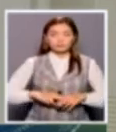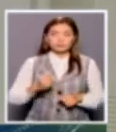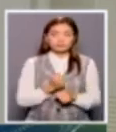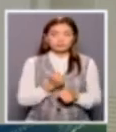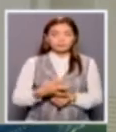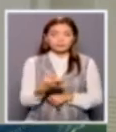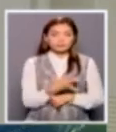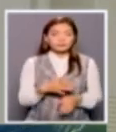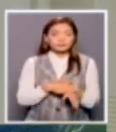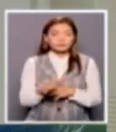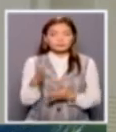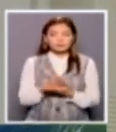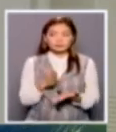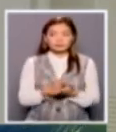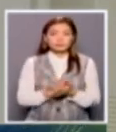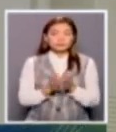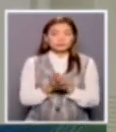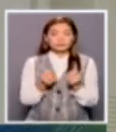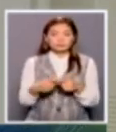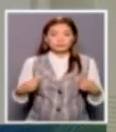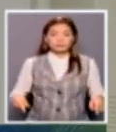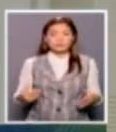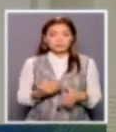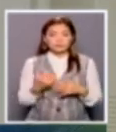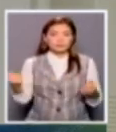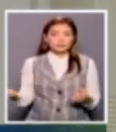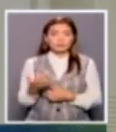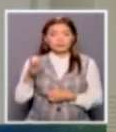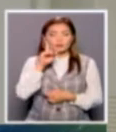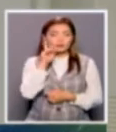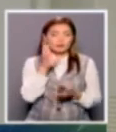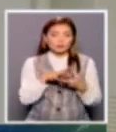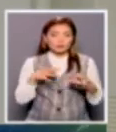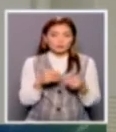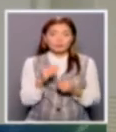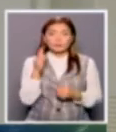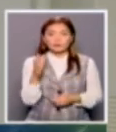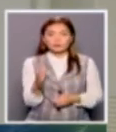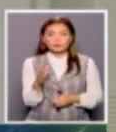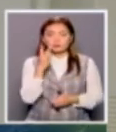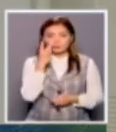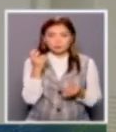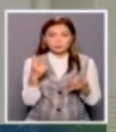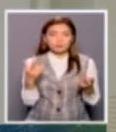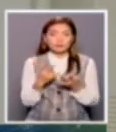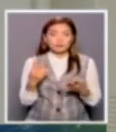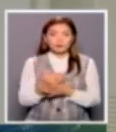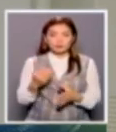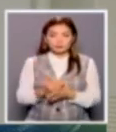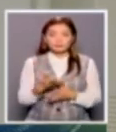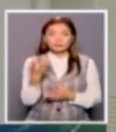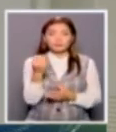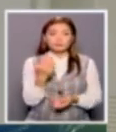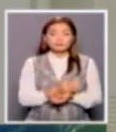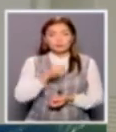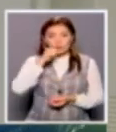направлении в районе осуществляются ряд мероприятий. Оказывается поддержка молодым семьям и семьям, которые нуждаются в помощи. Вместе с